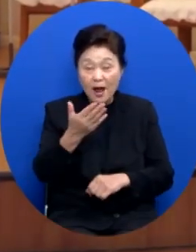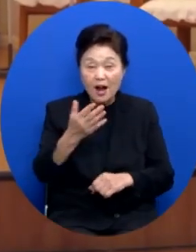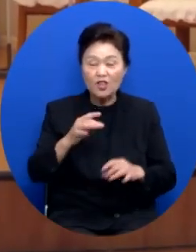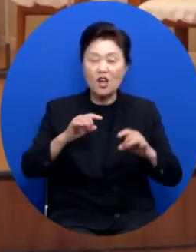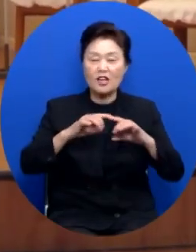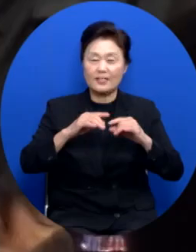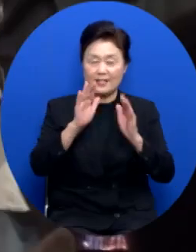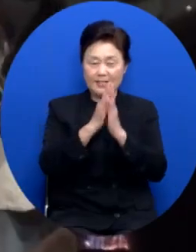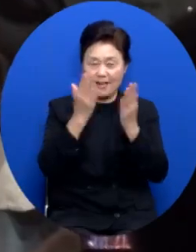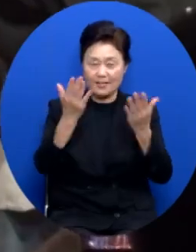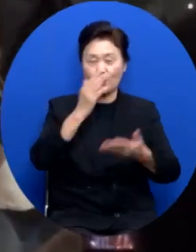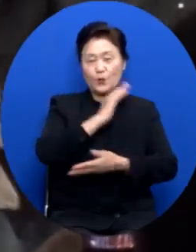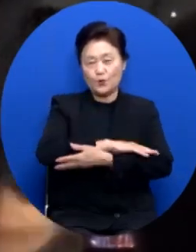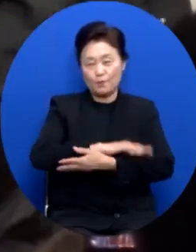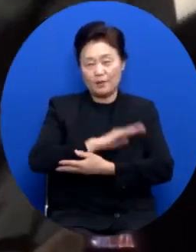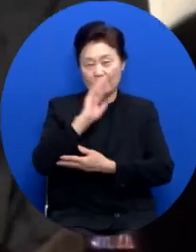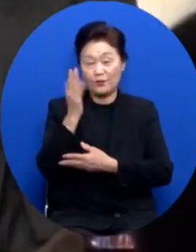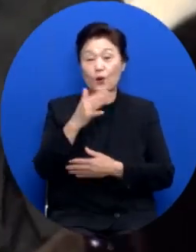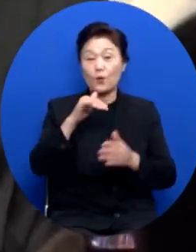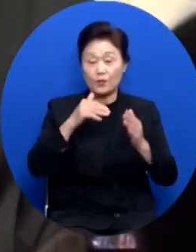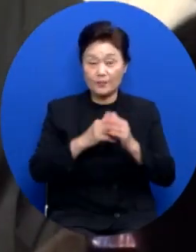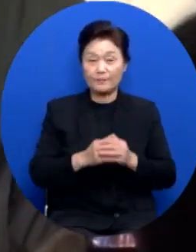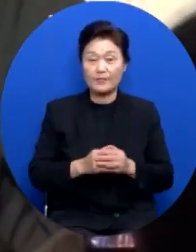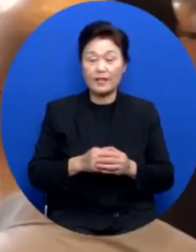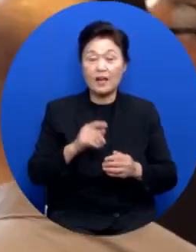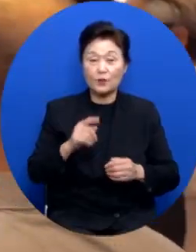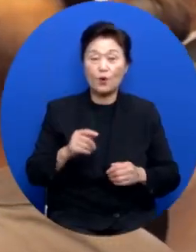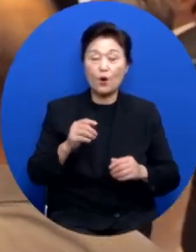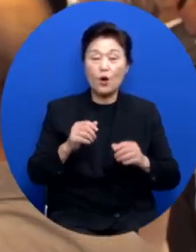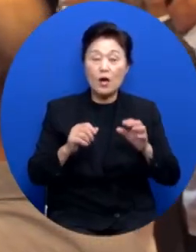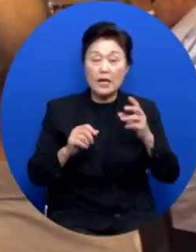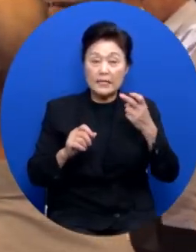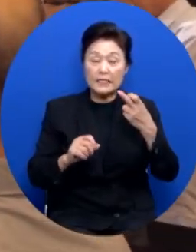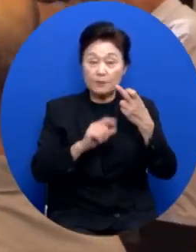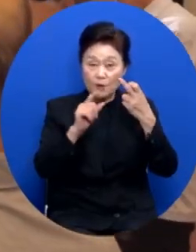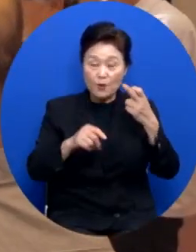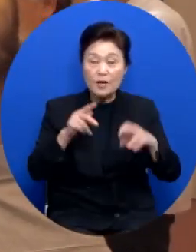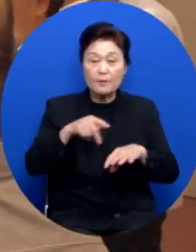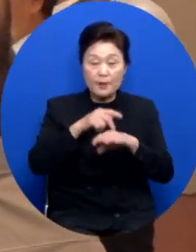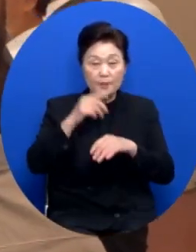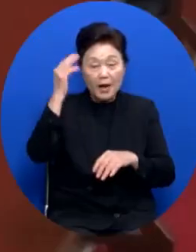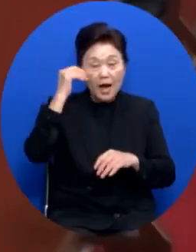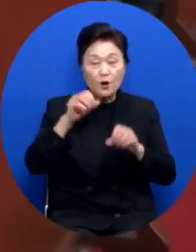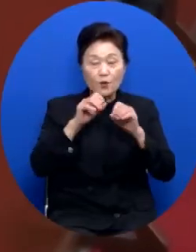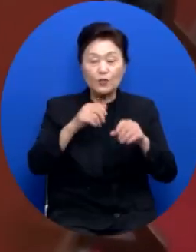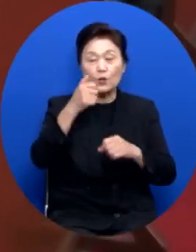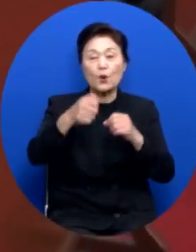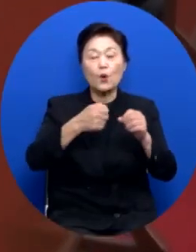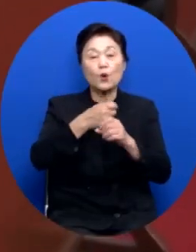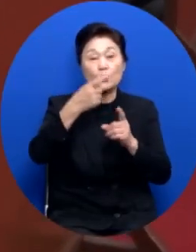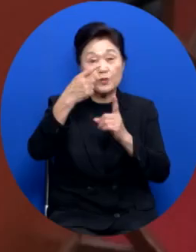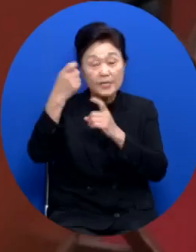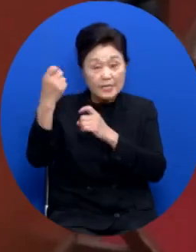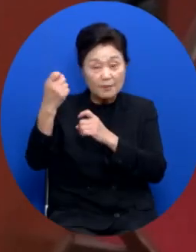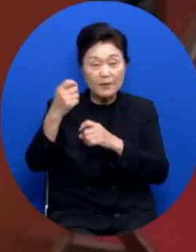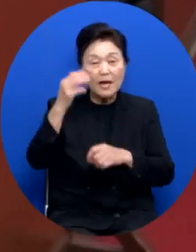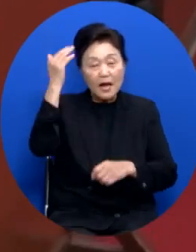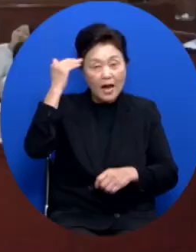출판됐습니다. 한편 필리핀 한국선교협의회는 오는 12월 필리핀 한국선교 50주년을